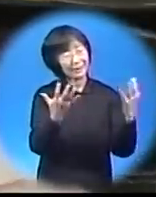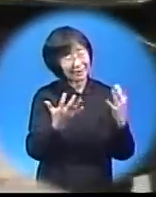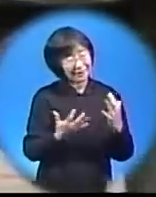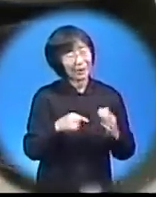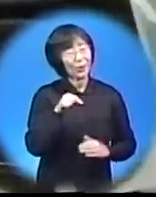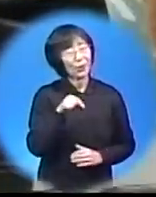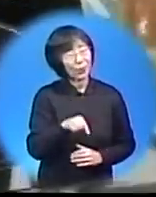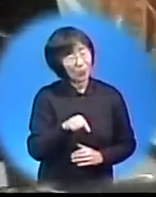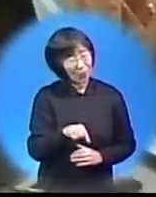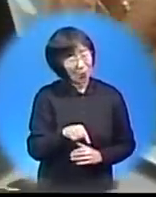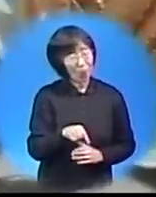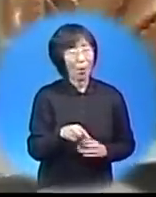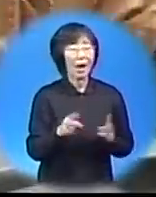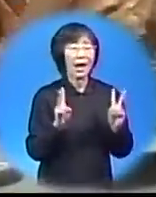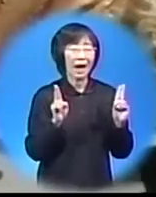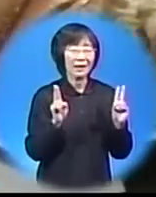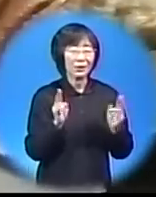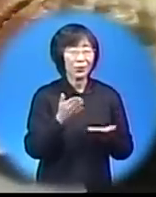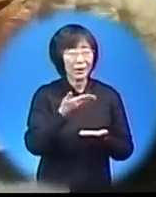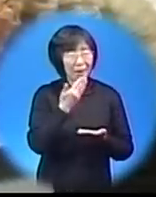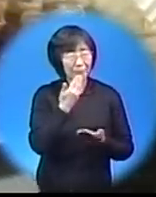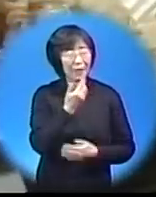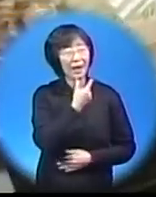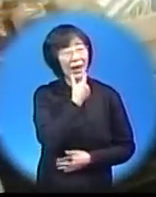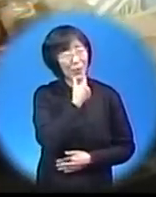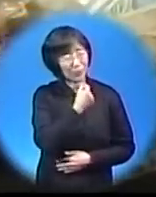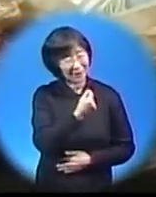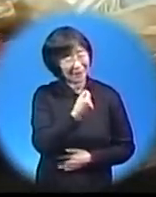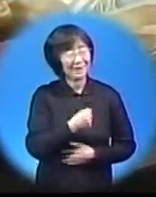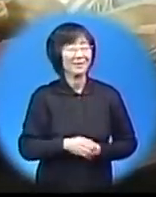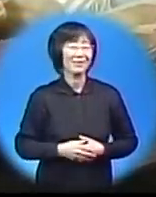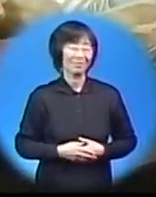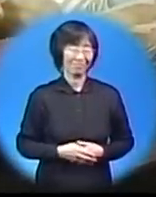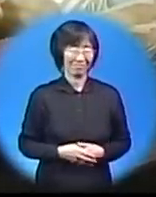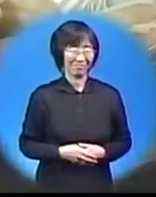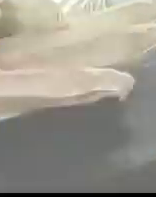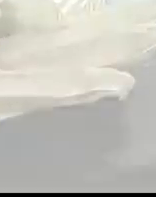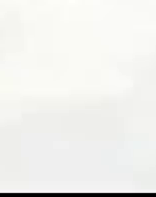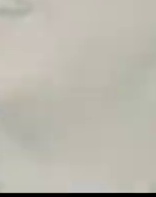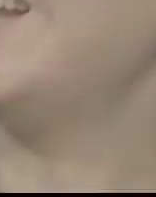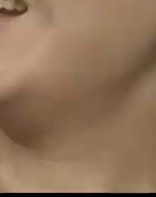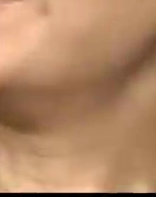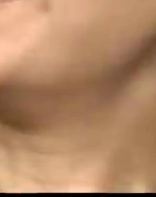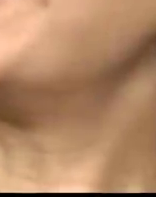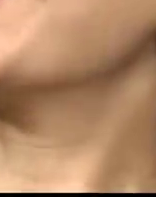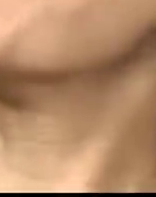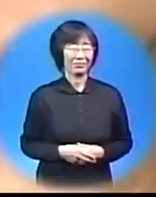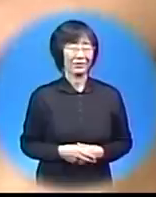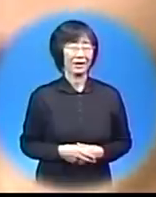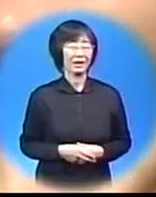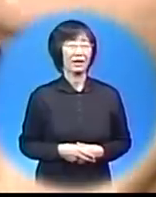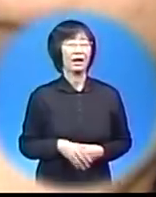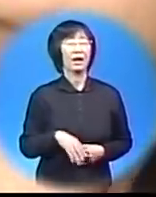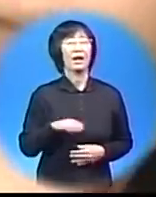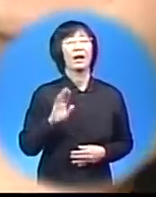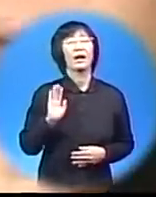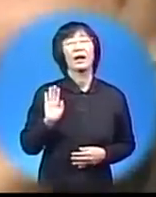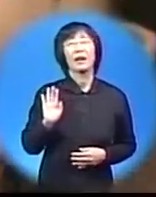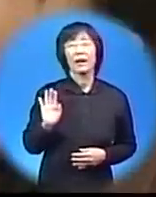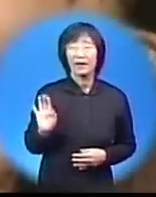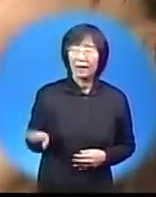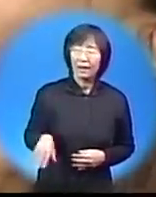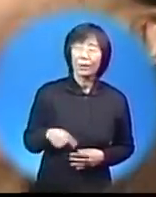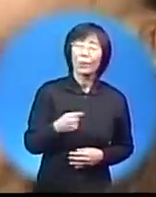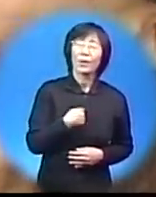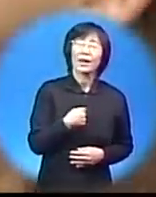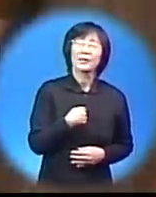いて、うん、この霞戸芝山のカニを味わってほしいと思っております。はい、 もう山下さん、はい、もう私